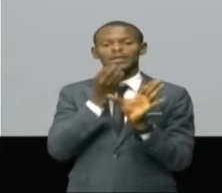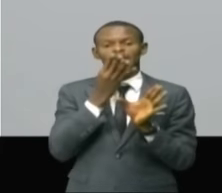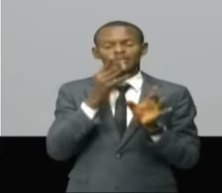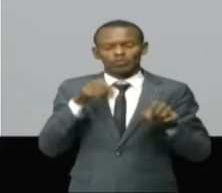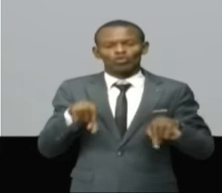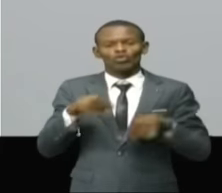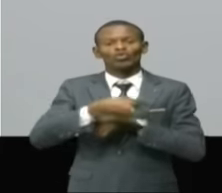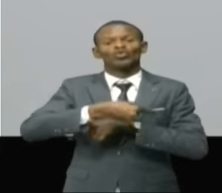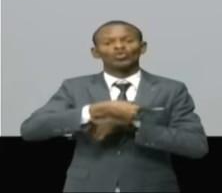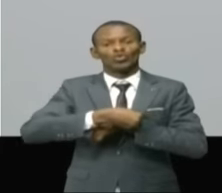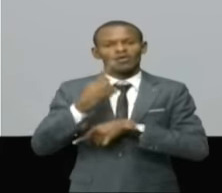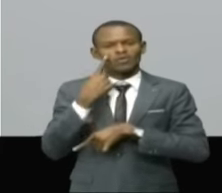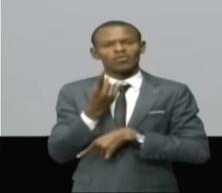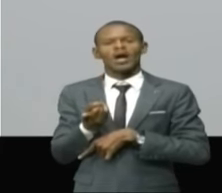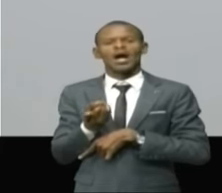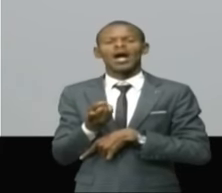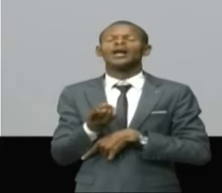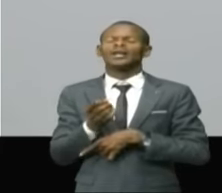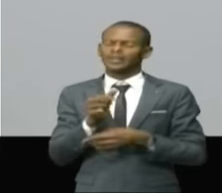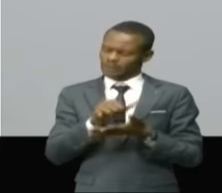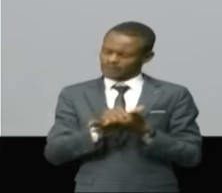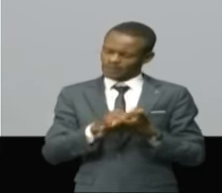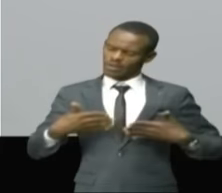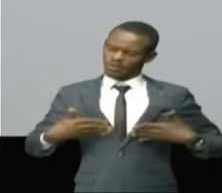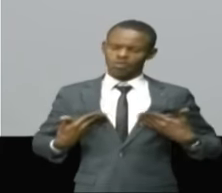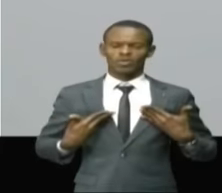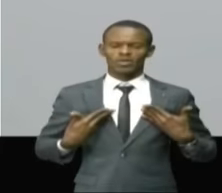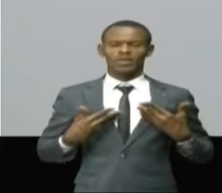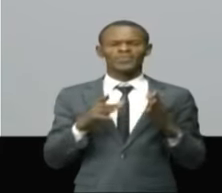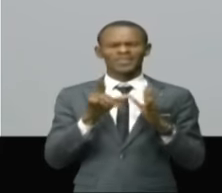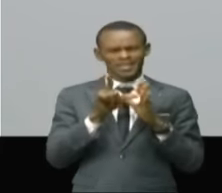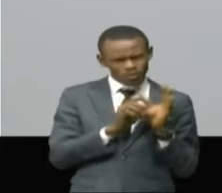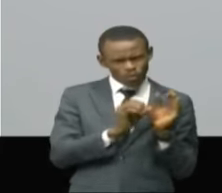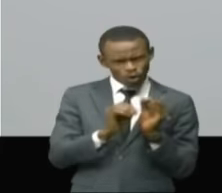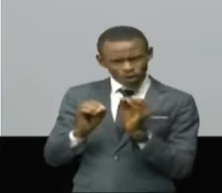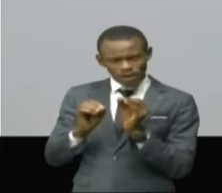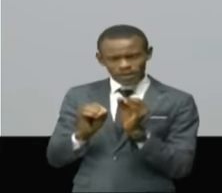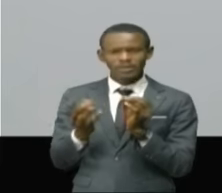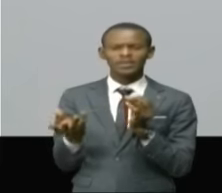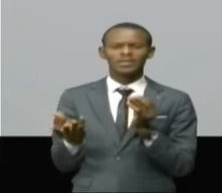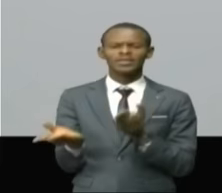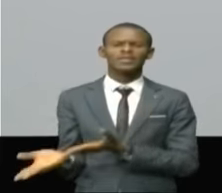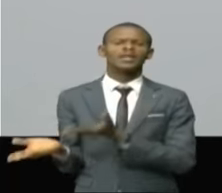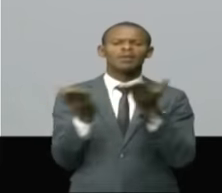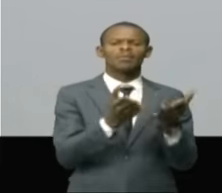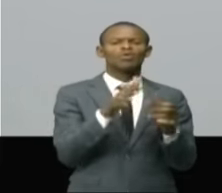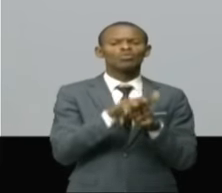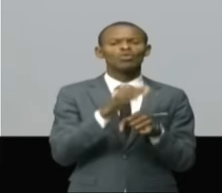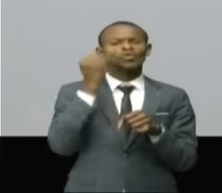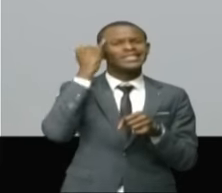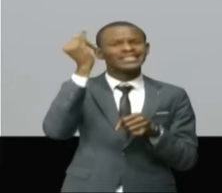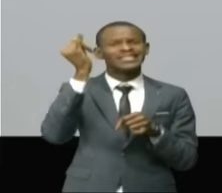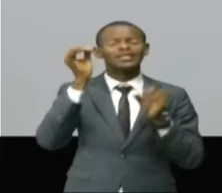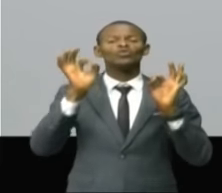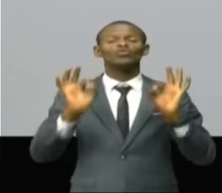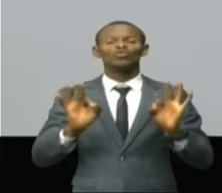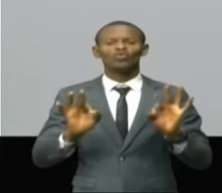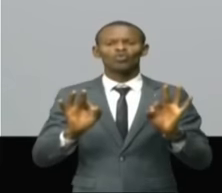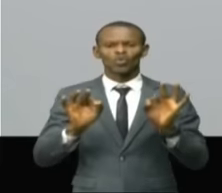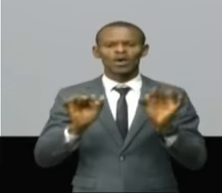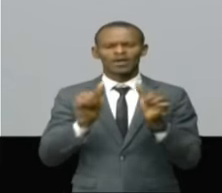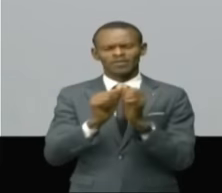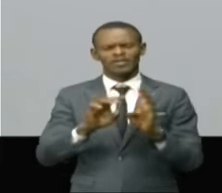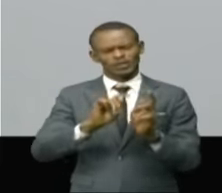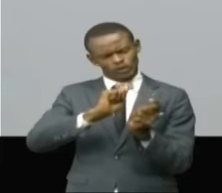loi organique apporte des innovations et des transformations sociales qui appellent à l'implication